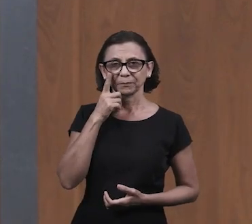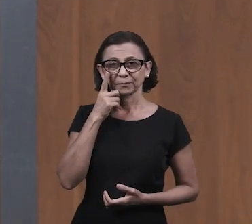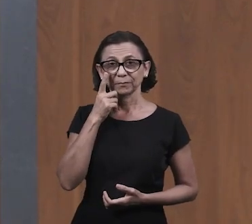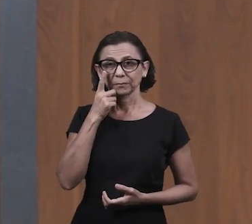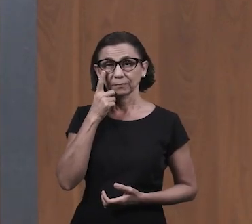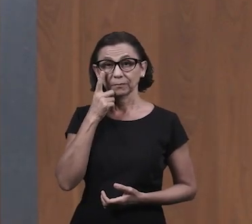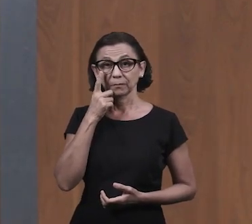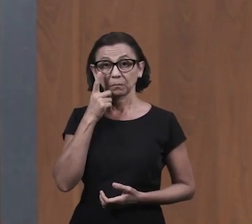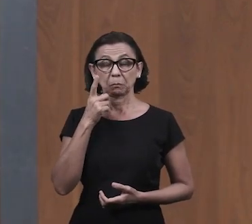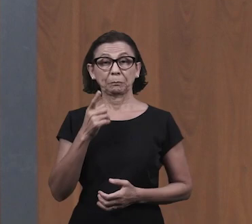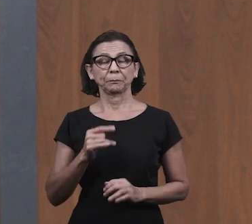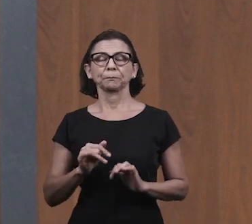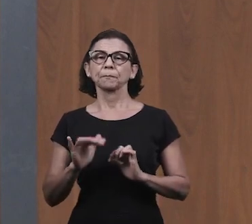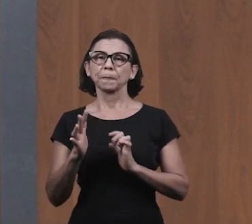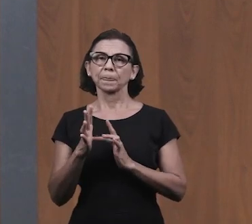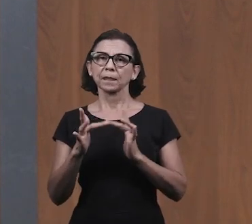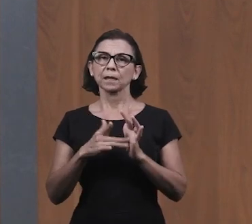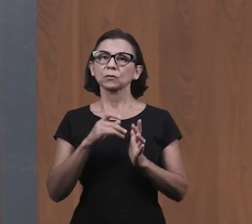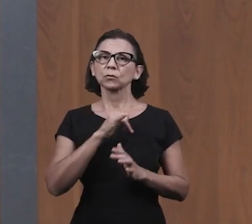Nous allons nous rappeler cette parabole.